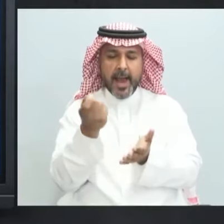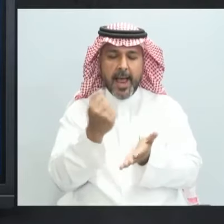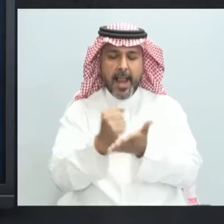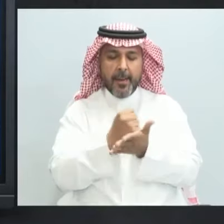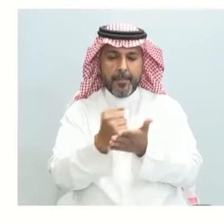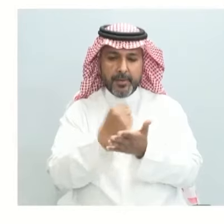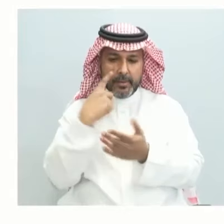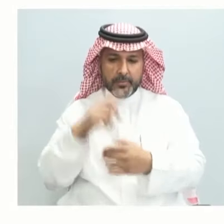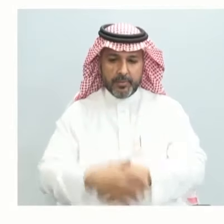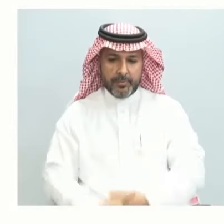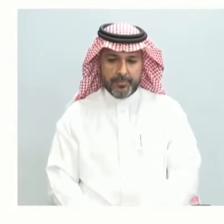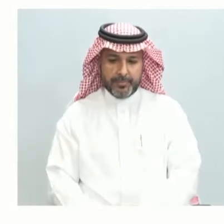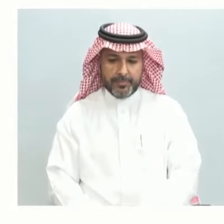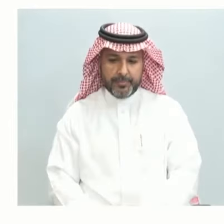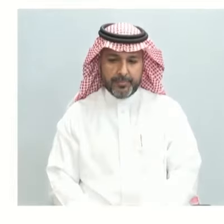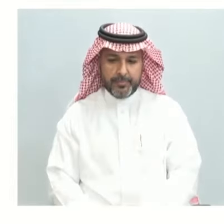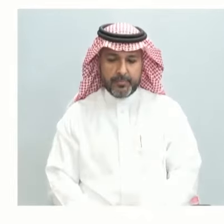هذه الارقام 20